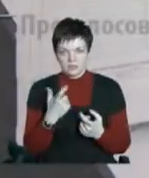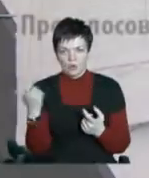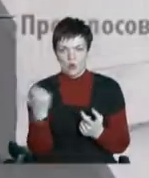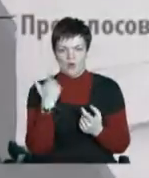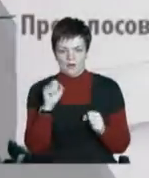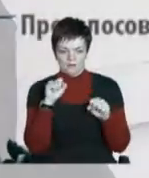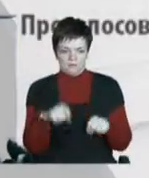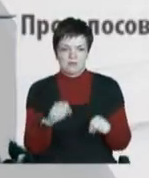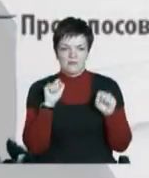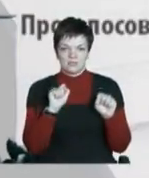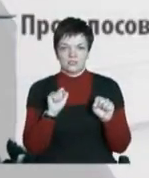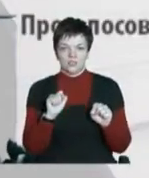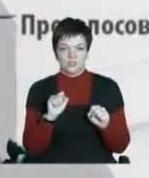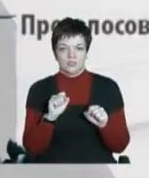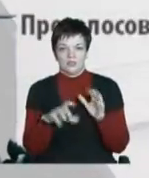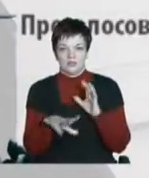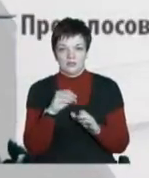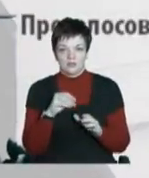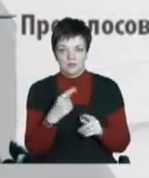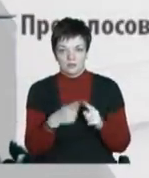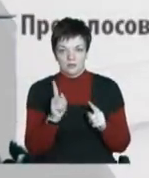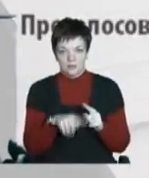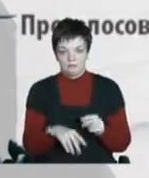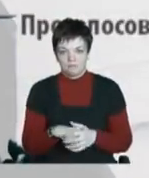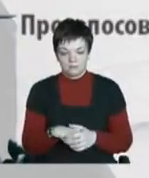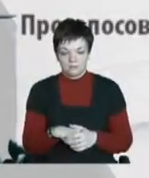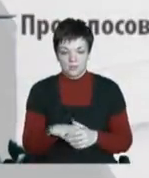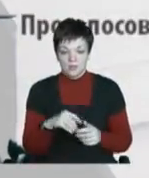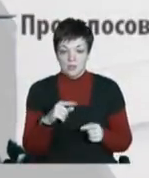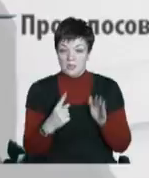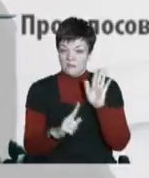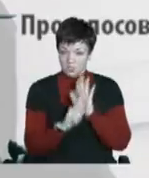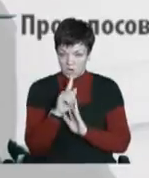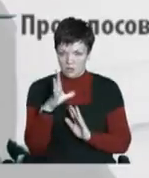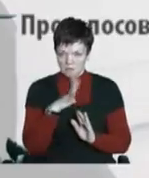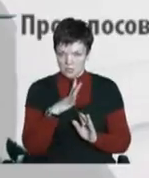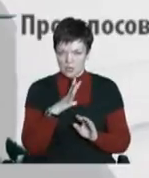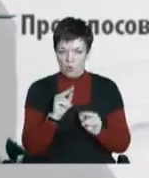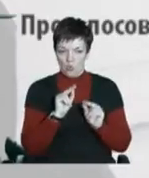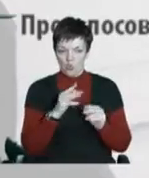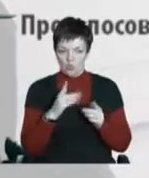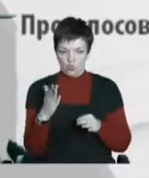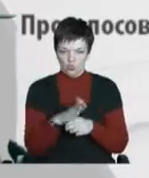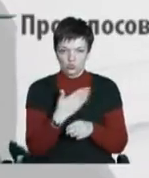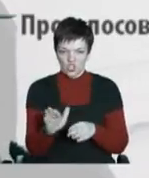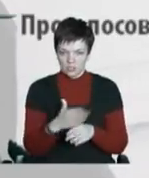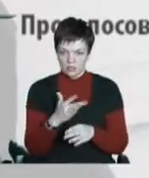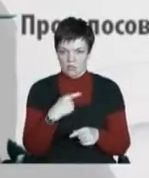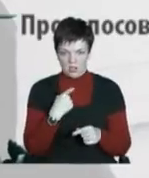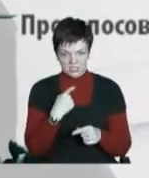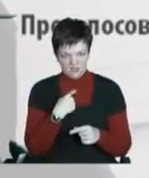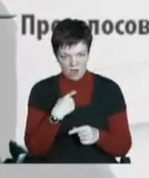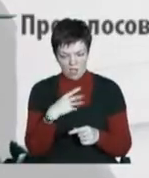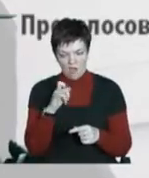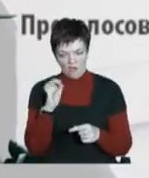группы. В соответствии с первичным протоколом на участке проголосовало 933 избирателя. За кандидата